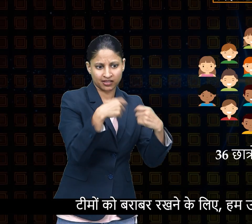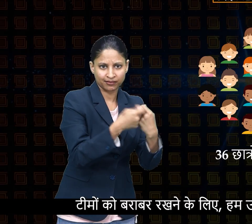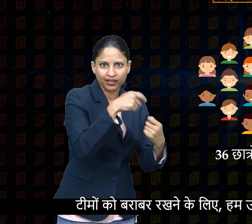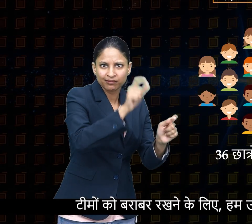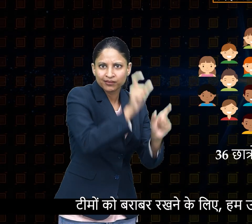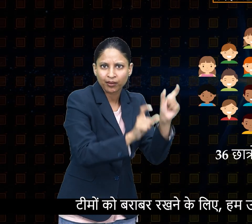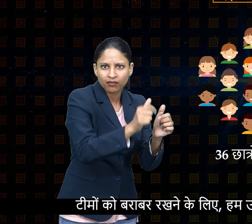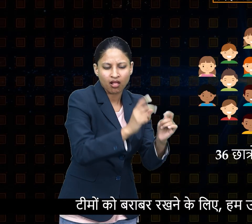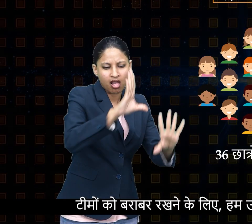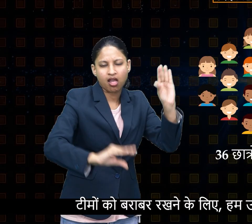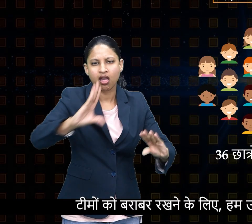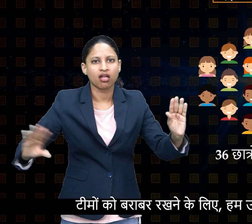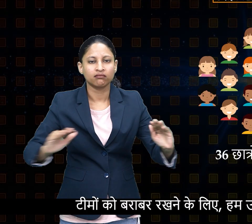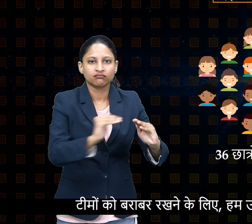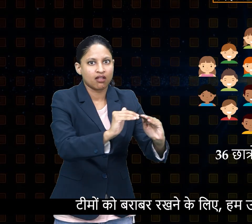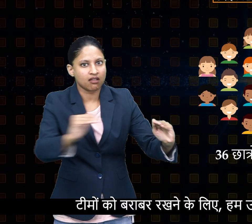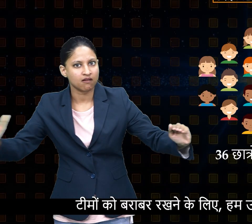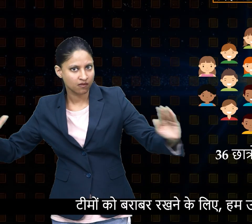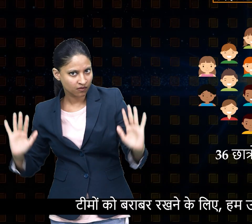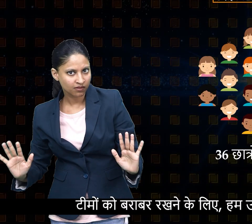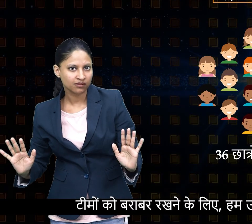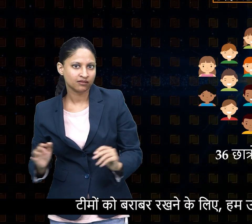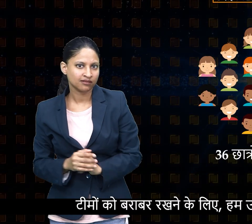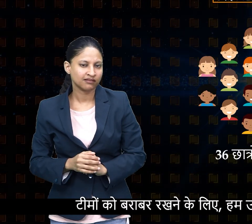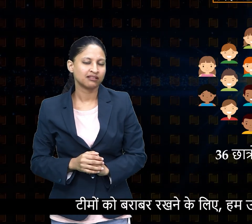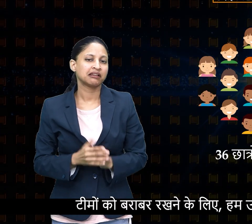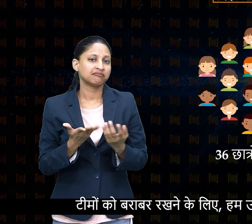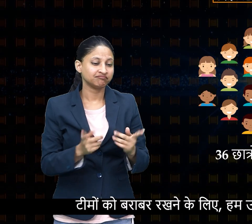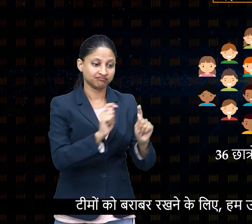टीमों को बराबर रखने के लिए हम उन्हें समान रूप से विभाजित करते हैं।